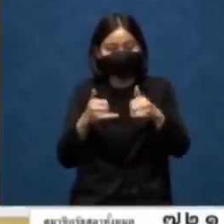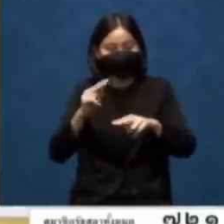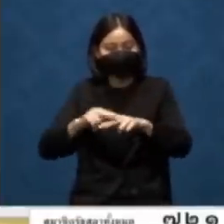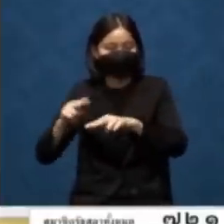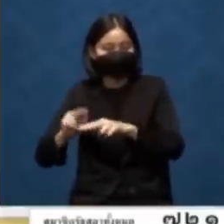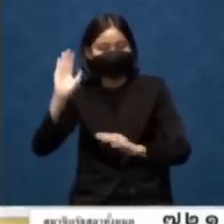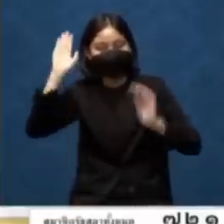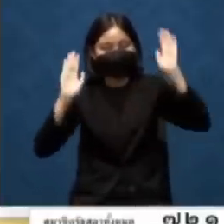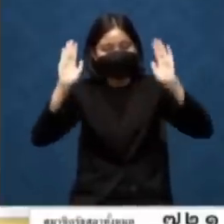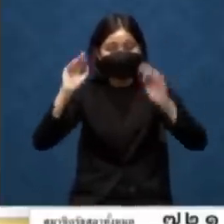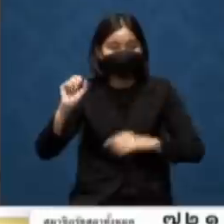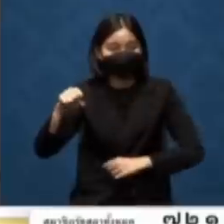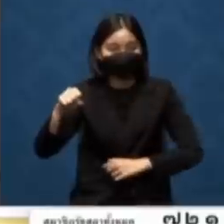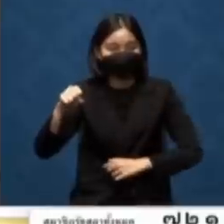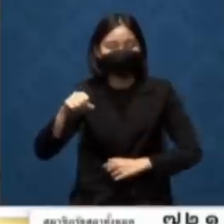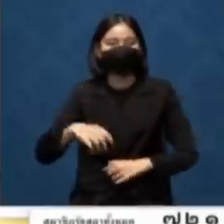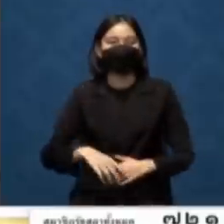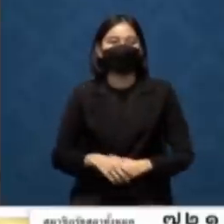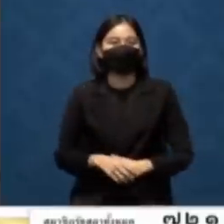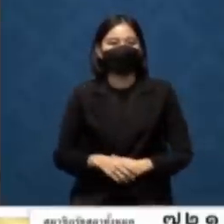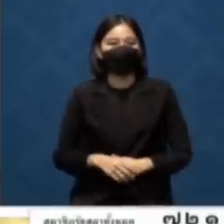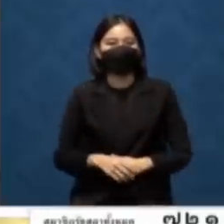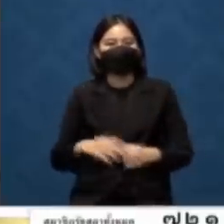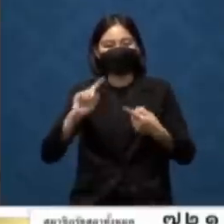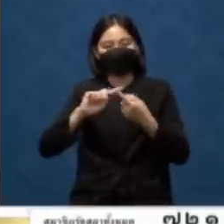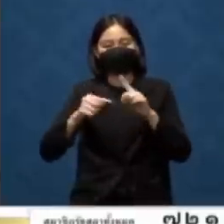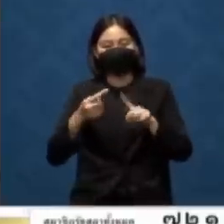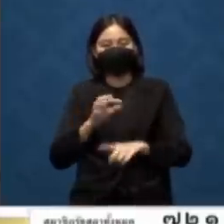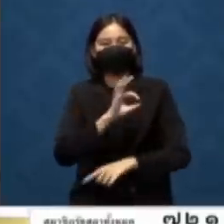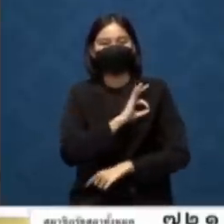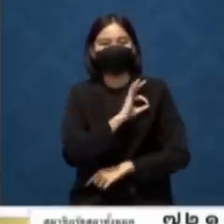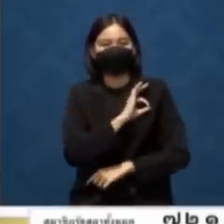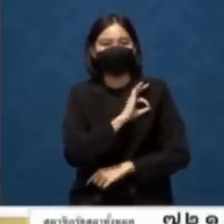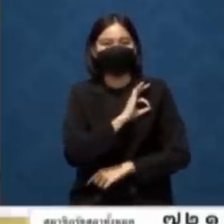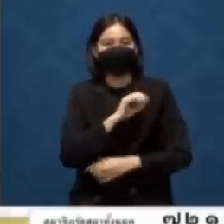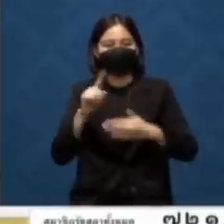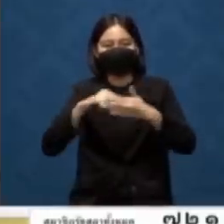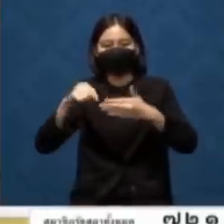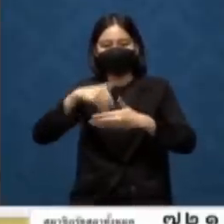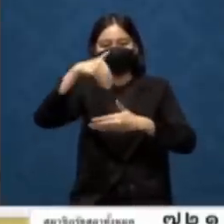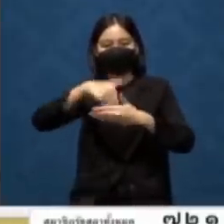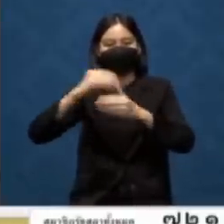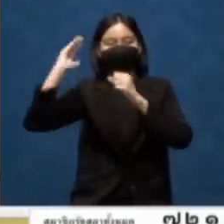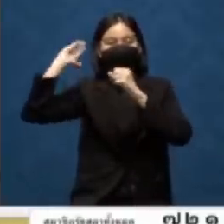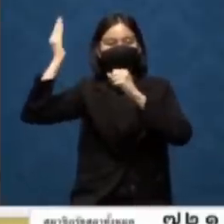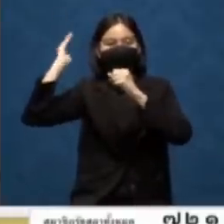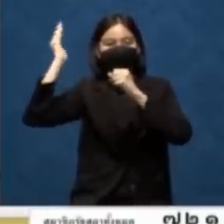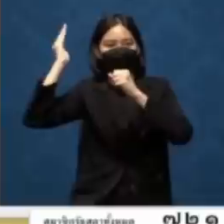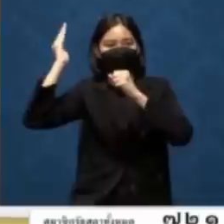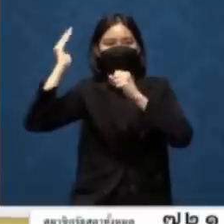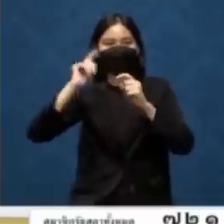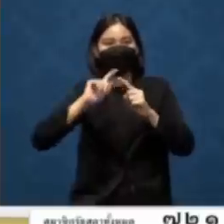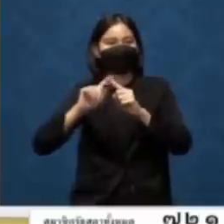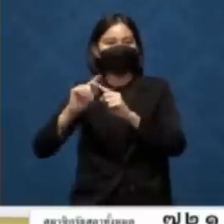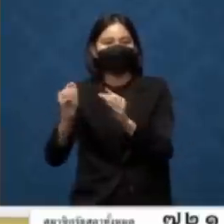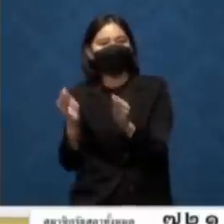ผมเรีแบบนี้ครับจิงเพื่อนสมาชิคสภายผทุ Singaporeี่มาจากการเลอกตั้งเขาจะอธิพยปลายอย่ไ consistentเพื่เป็การหาเสี